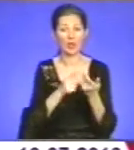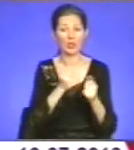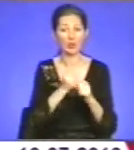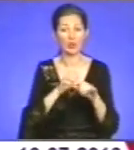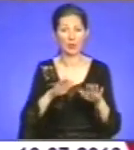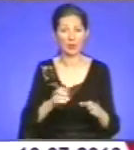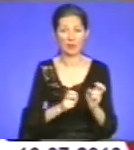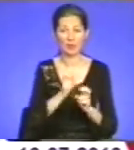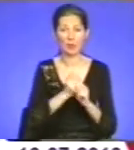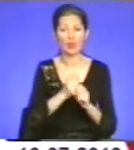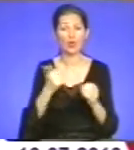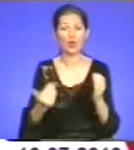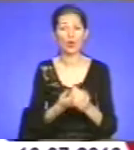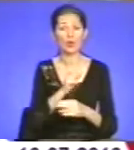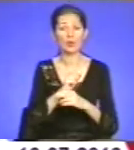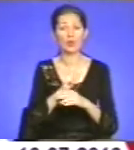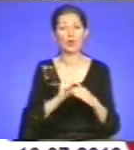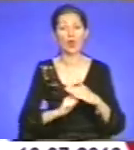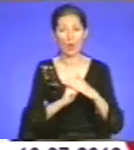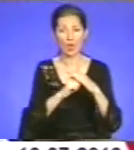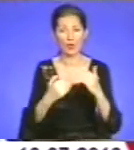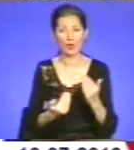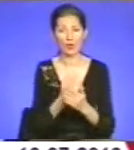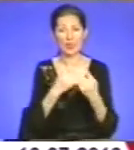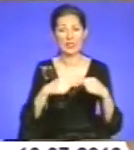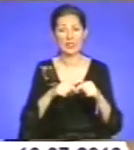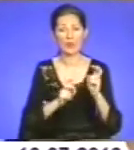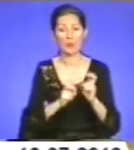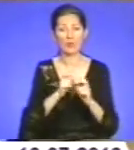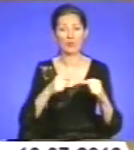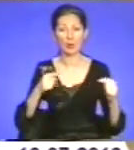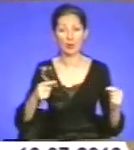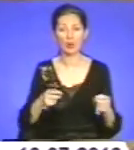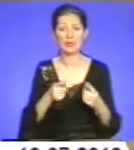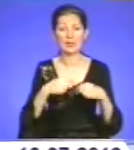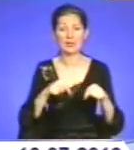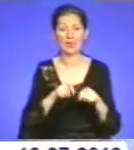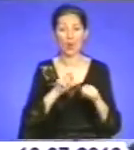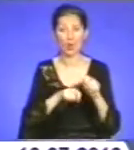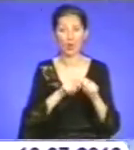базою, новими системою виробництва продуктів та системою контролю за якістю товарів.